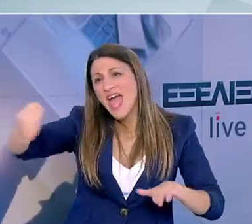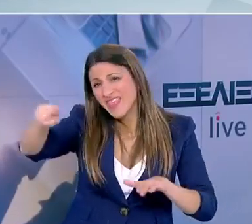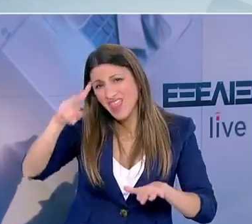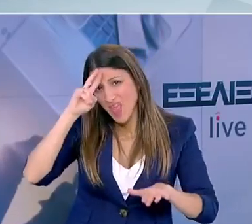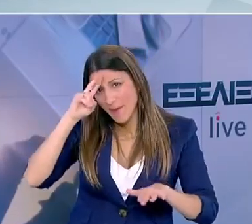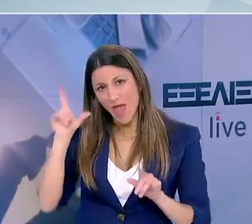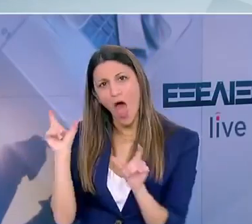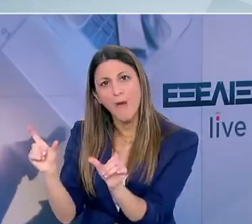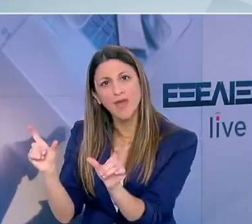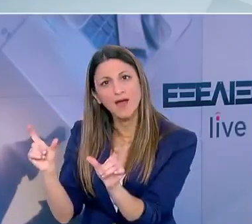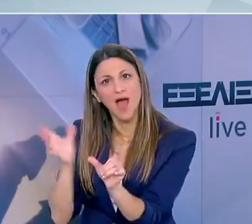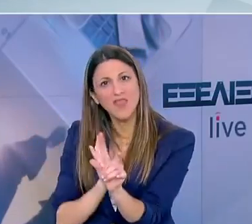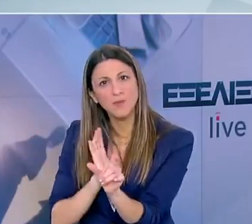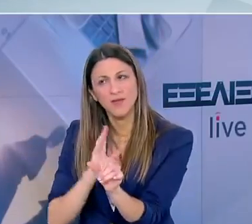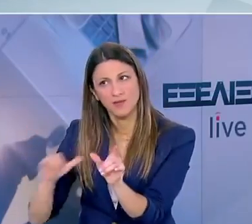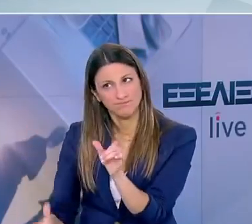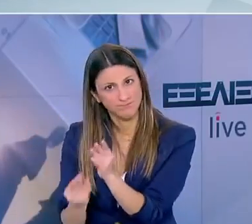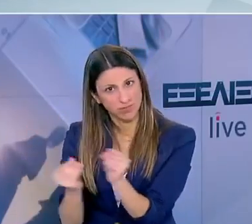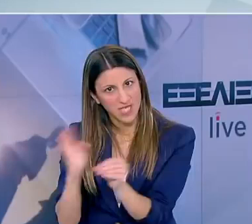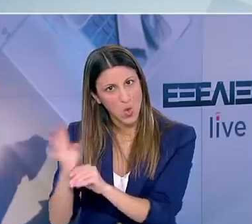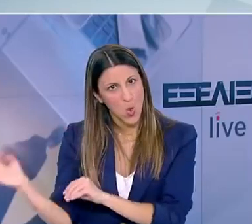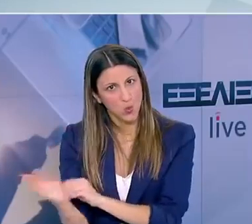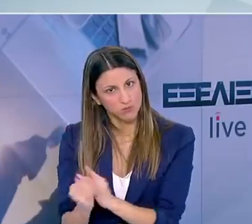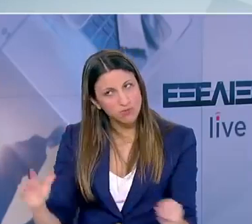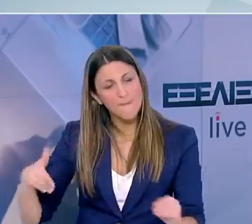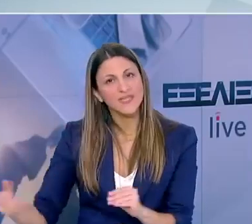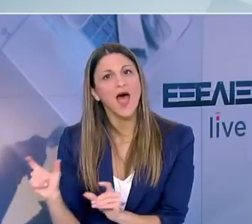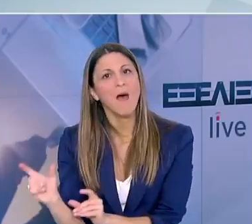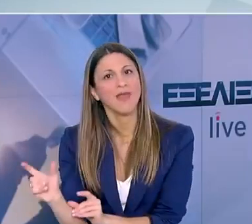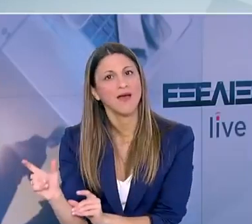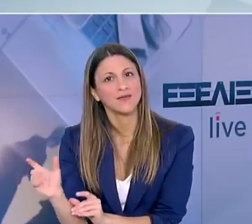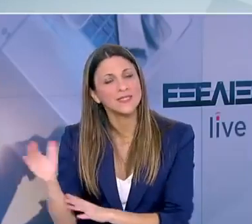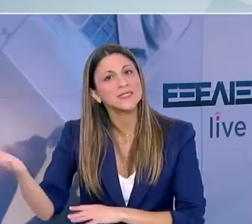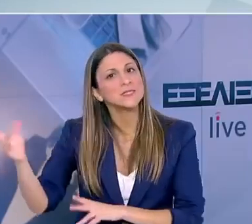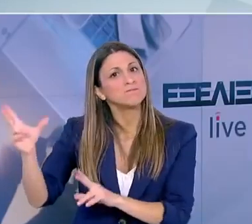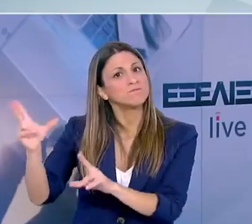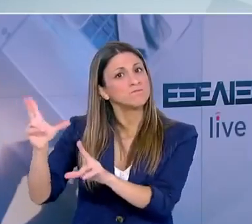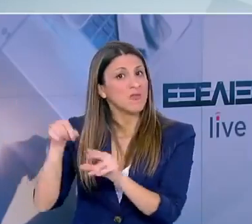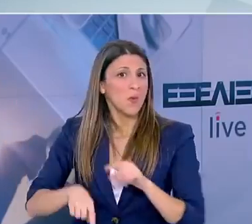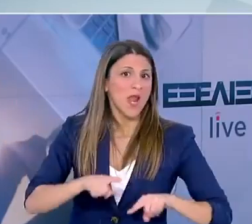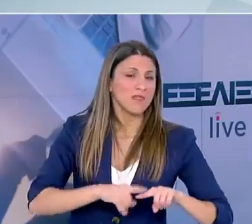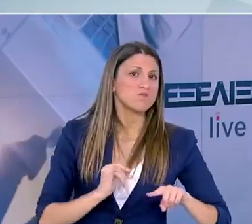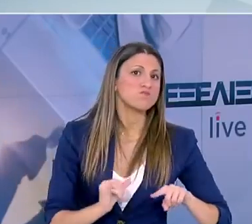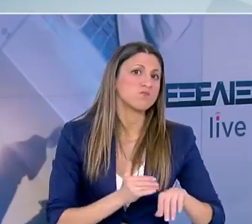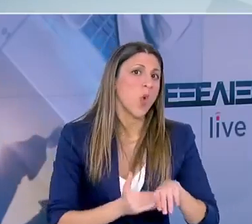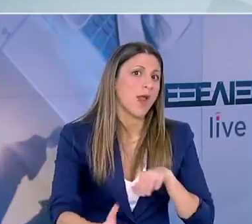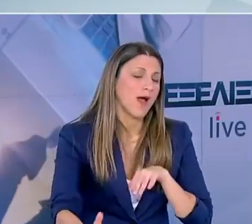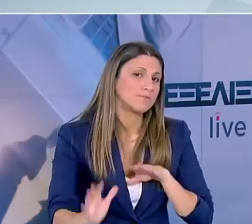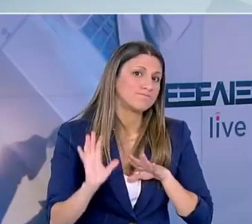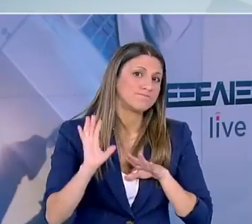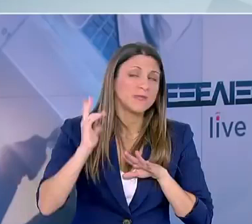Αυτά θα τα απαντήσουν νομίζω με αξιοπιστία τα κατάλληλα τεστ αντισωμάτων και θα δούμε όλο και περισσότερο πρόοδο σε